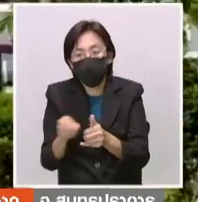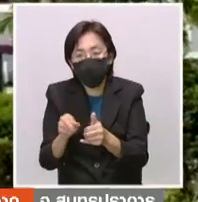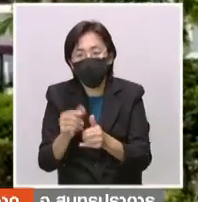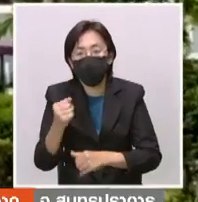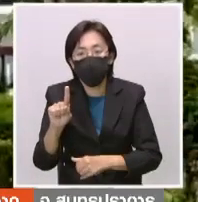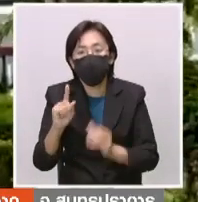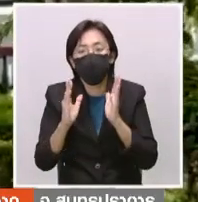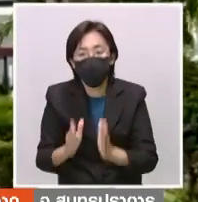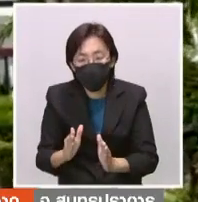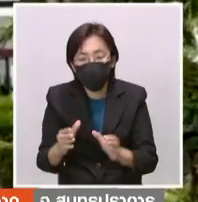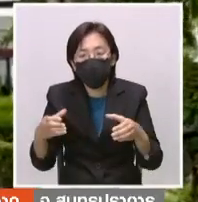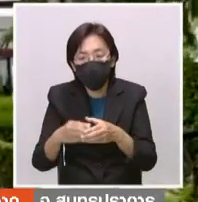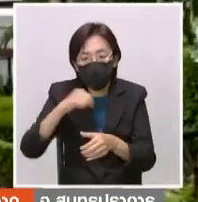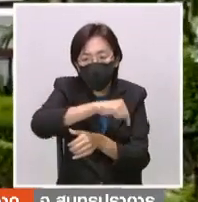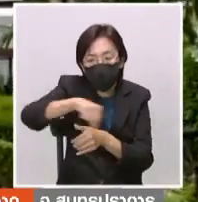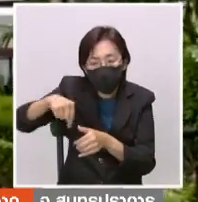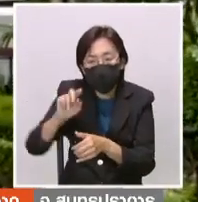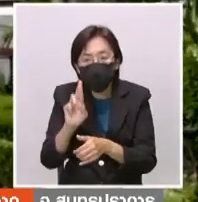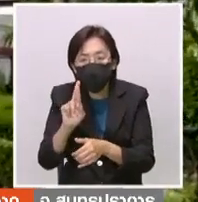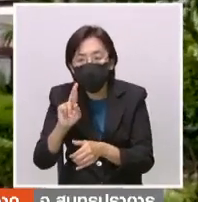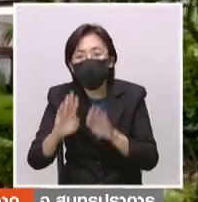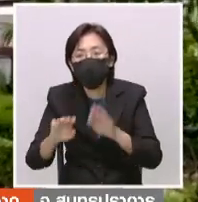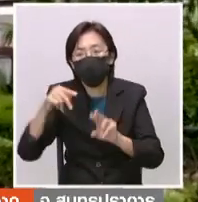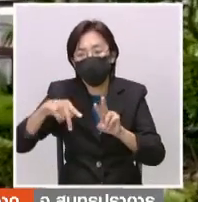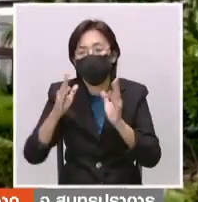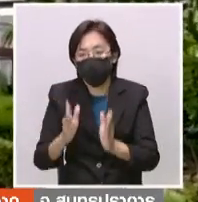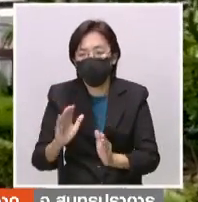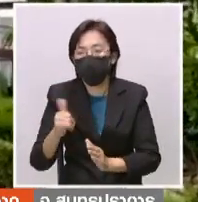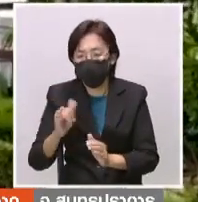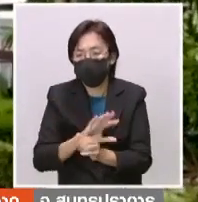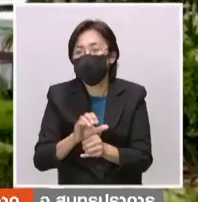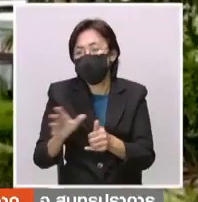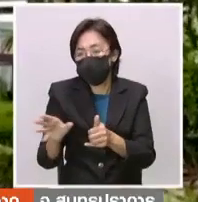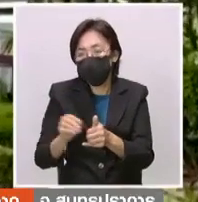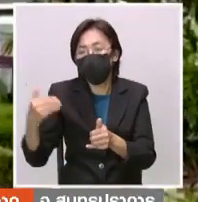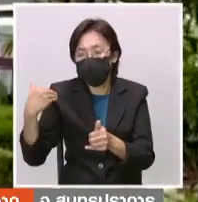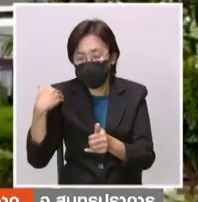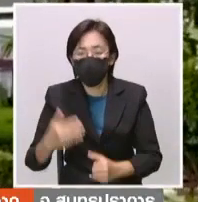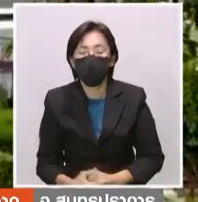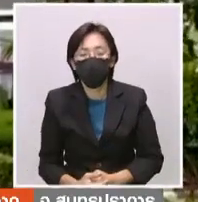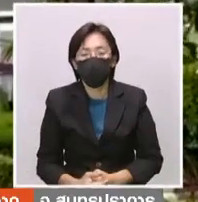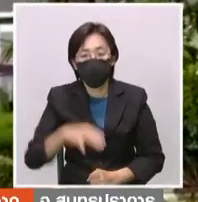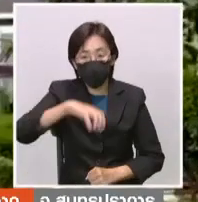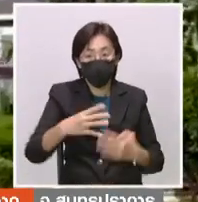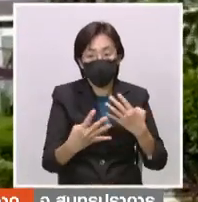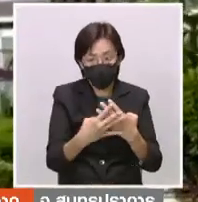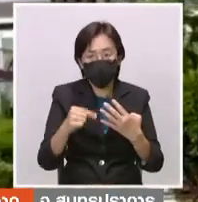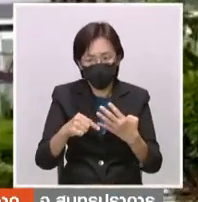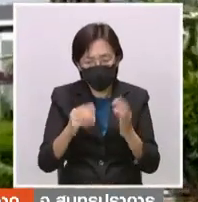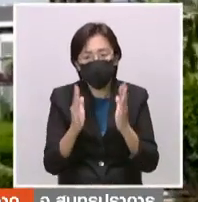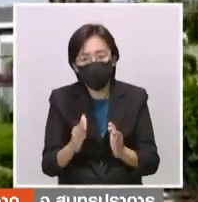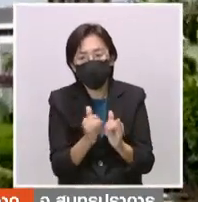นแล้วก็มีกลุ่มเสี่ยงที่ต้องเฝ้าระวังในเรือนจำอีกกว่า 2,000 คนครับสำหรับพื้นที่ในเรือนจำยังมีสถานที่พอรองรับผู้